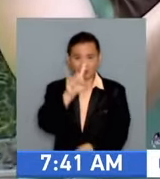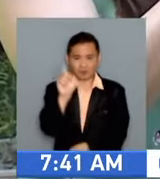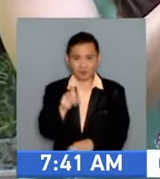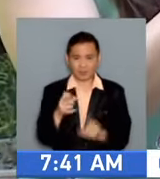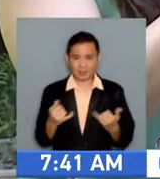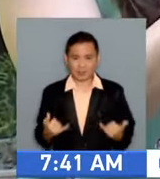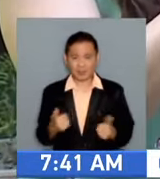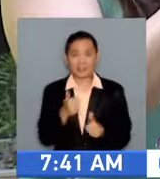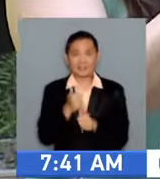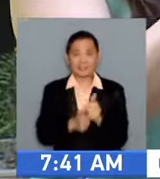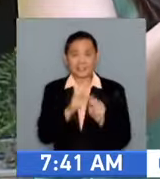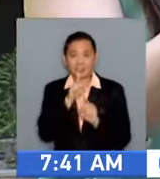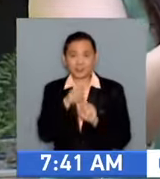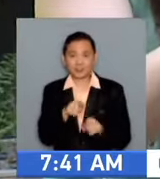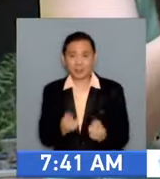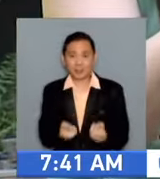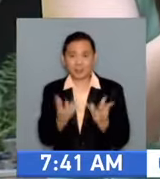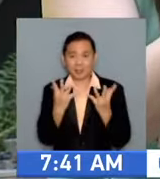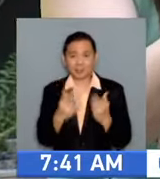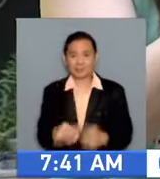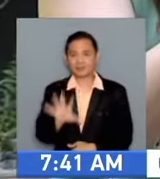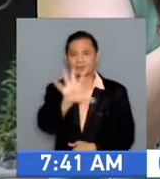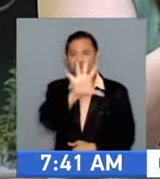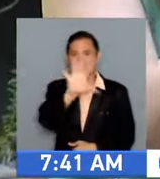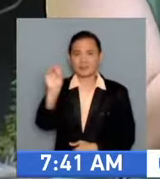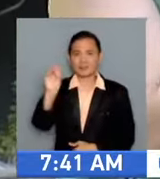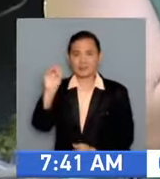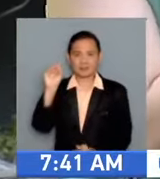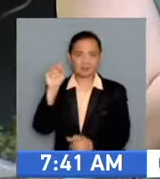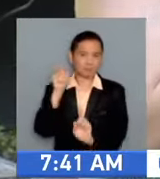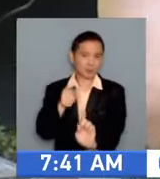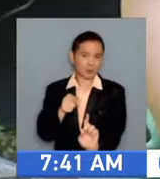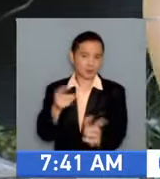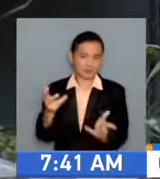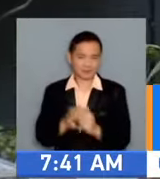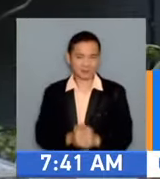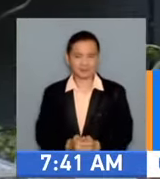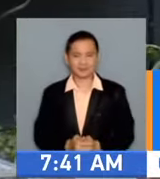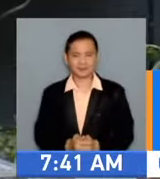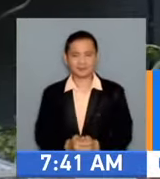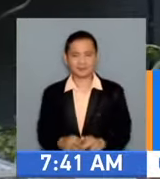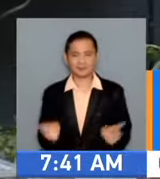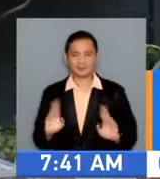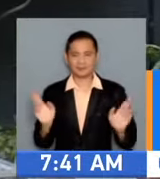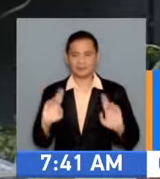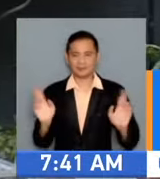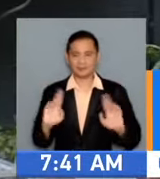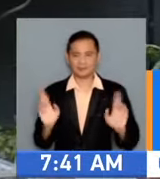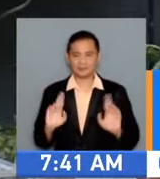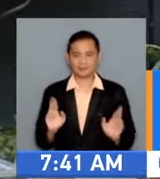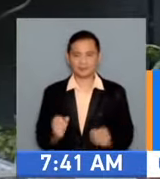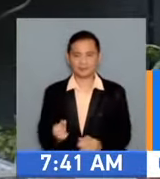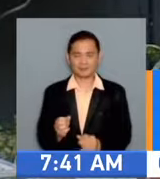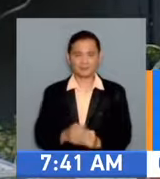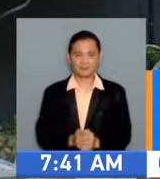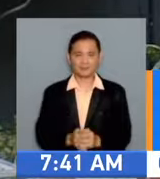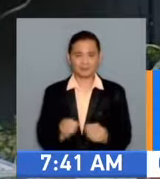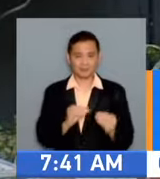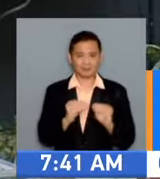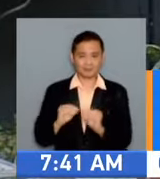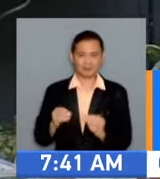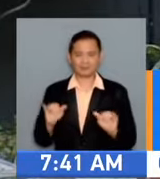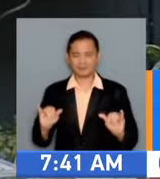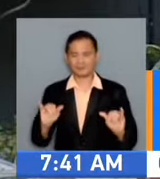answer, makakakuha sila agad-agad ng 50 points. Kaya ito na ang laban. Ayan na. Okay. So,